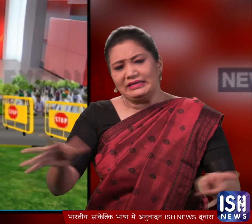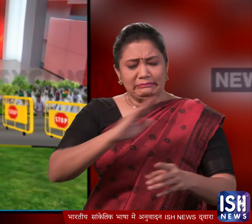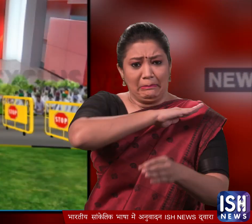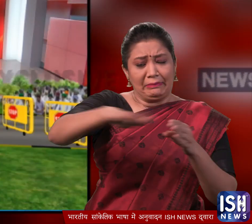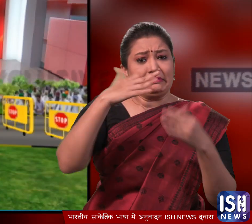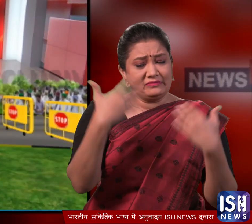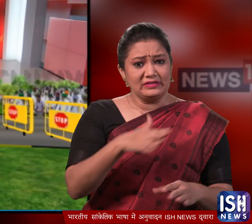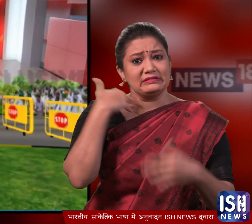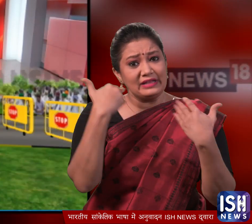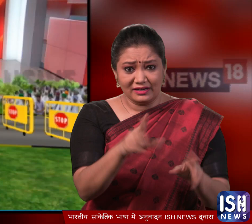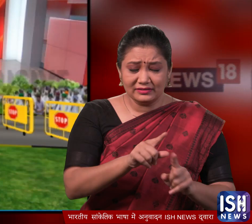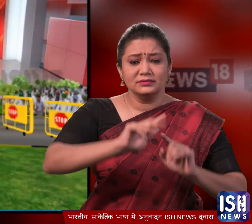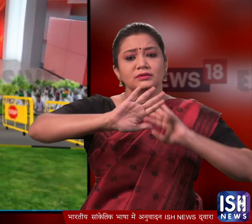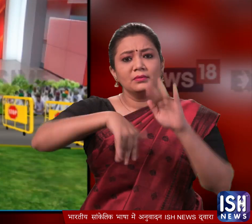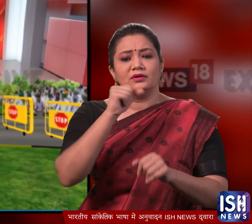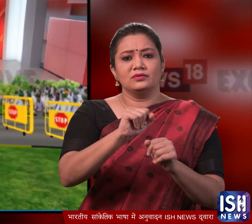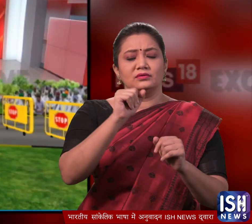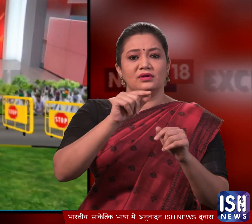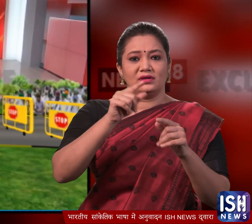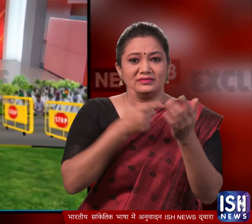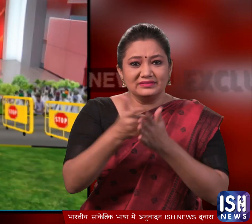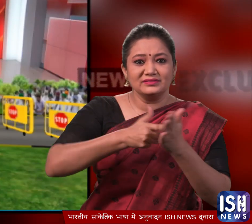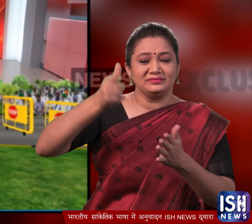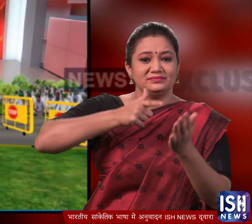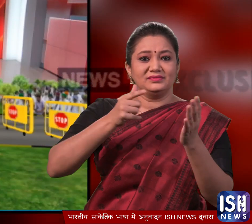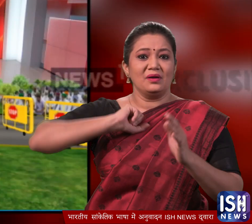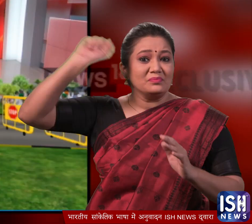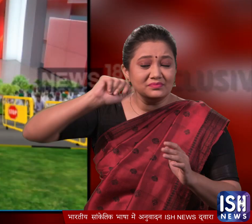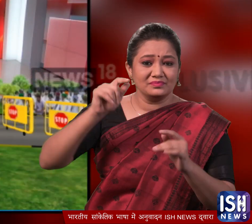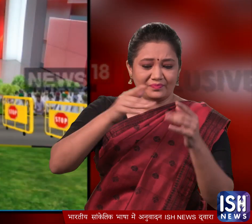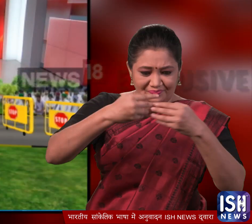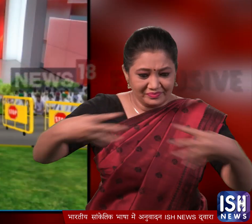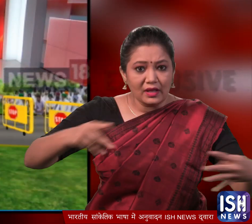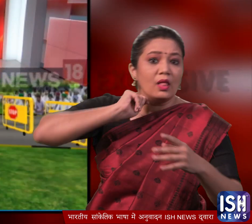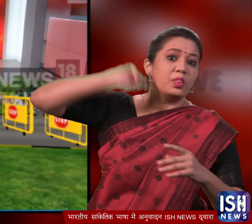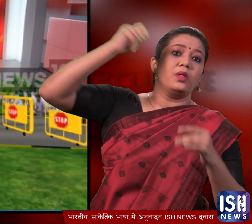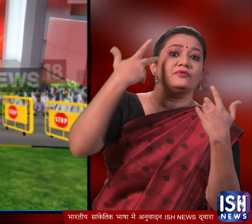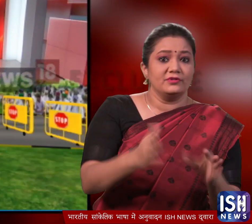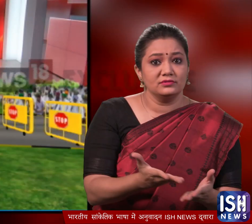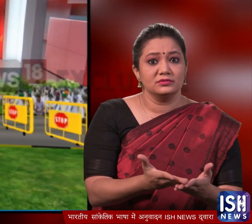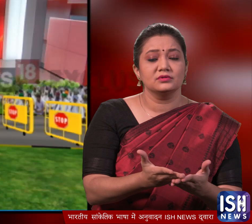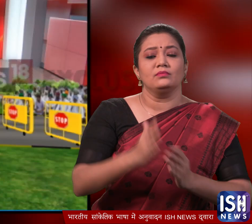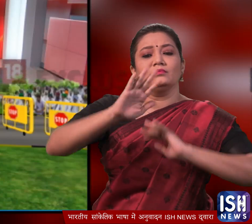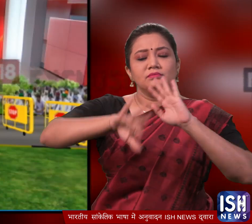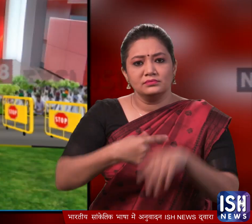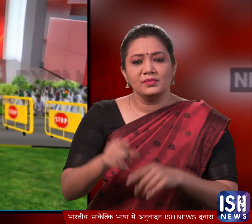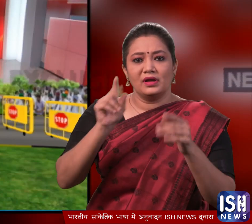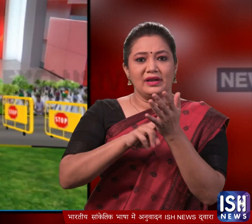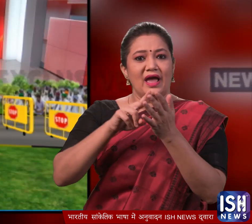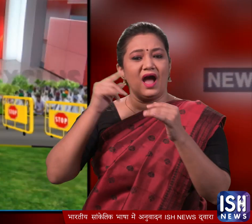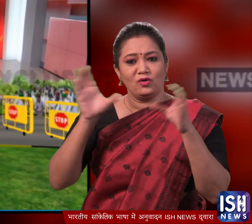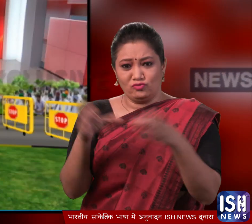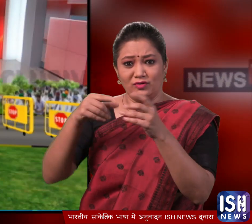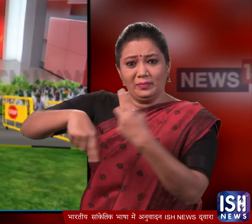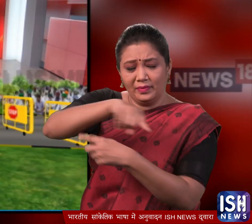से हत्या कर दी गई थी। इसके बाद उसके शव को किसानों के आंदोलन वाली जगह के पास बैरिकेड से लटका दिया गया। इस मामले में निहंग समुदाय से